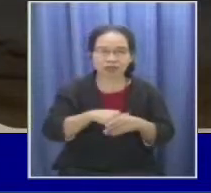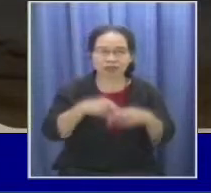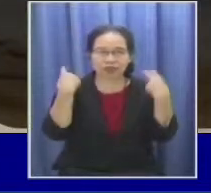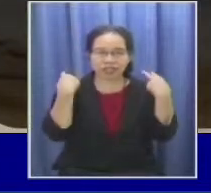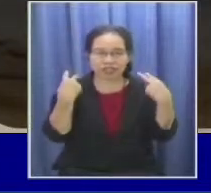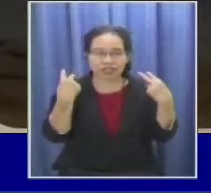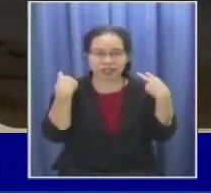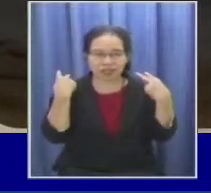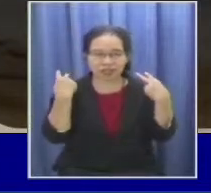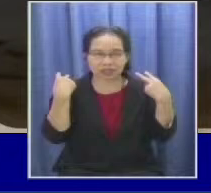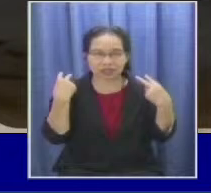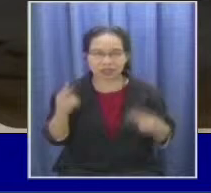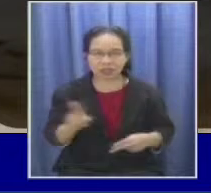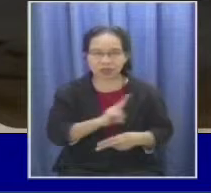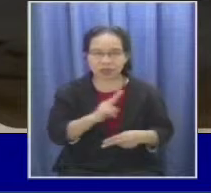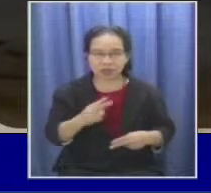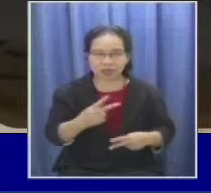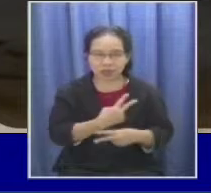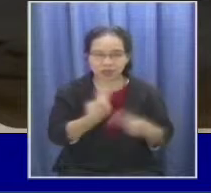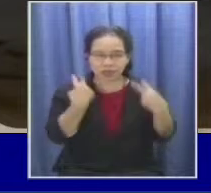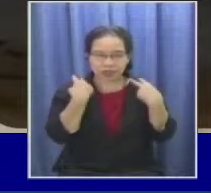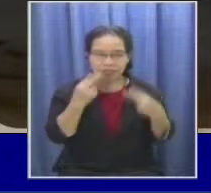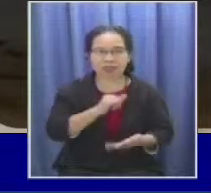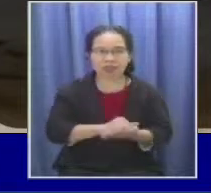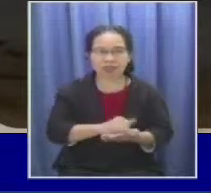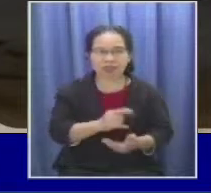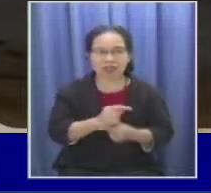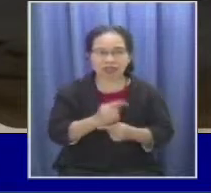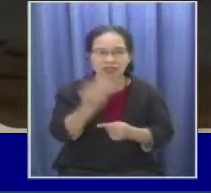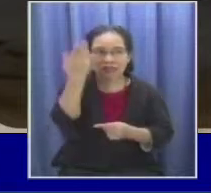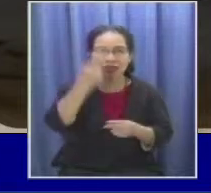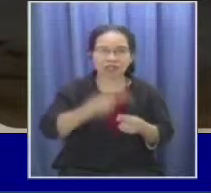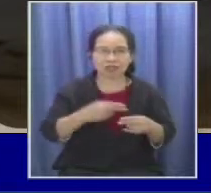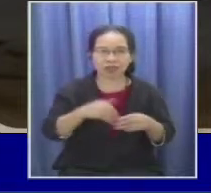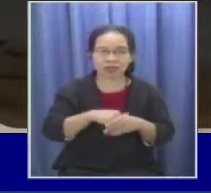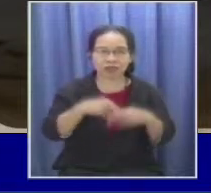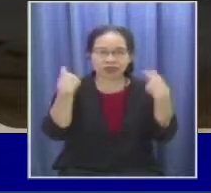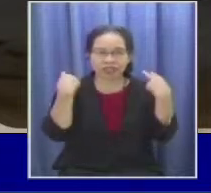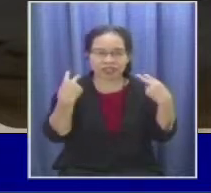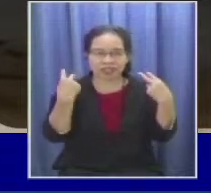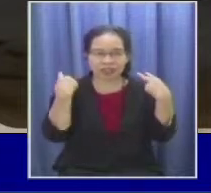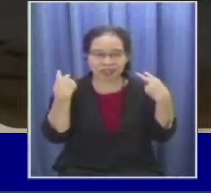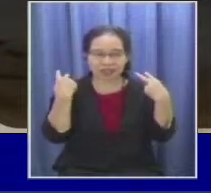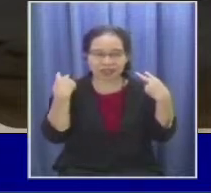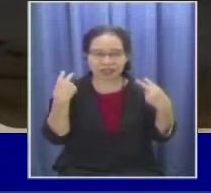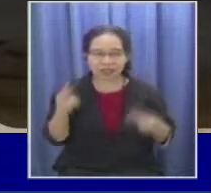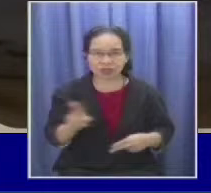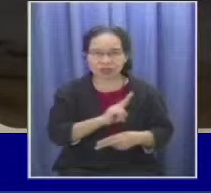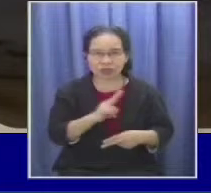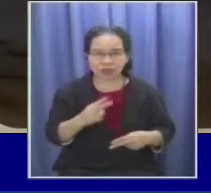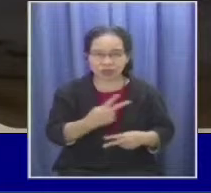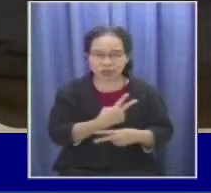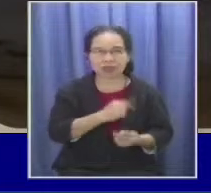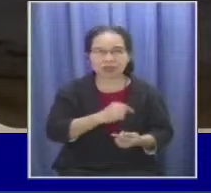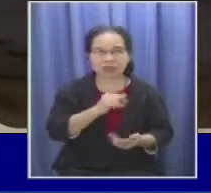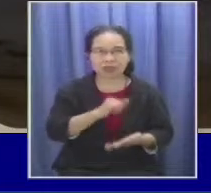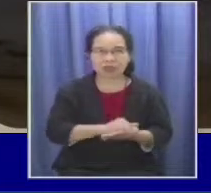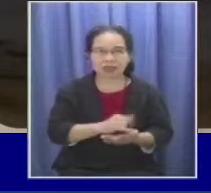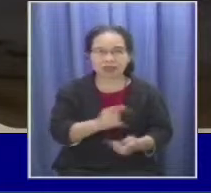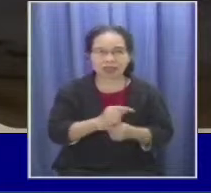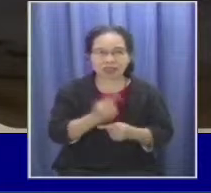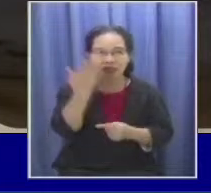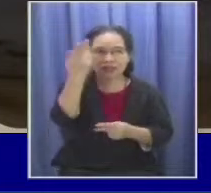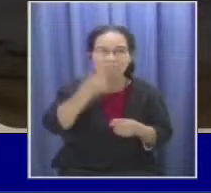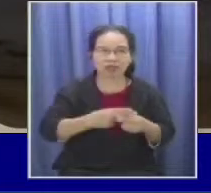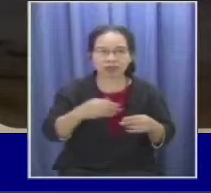no wɔ Nyankopɔn ma wɔmfa ho tɔtɔrɔtɔ wɔ Nyankopɔn ma wɔmfa ho ni Exodus 20 verse 7